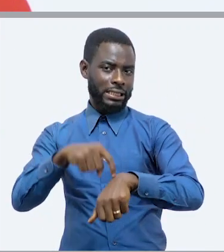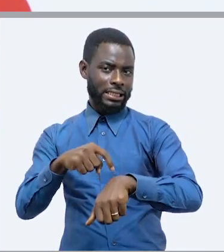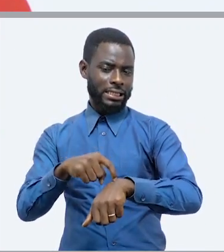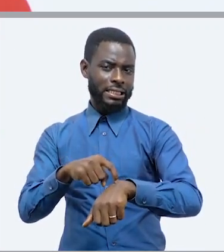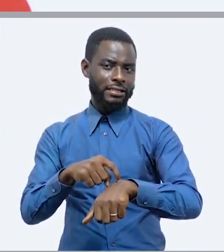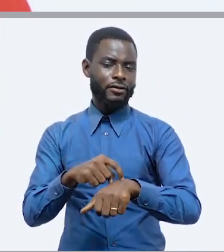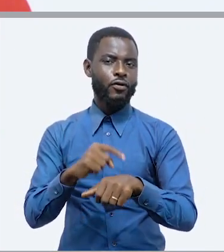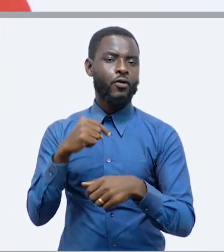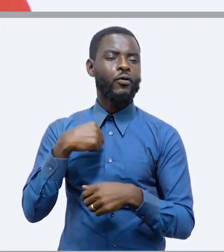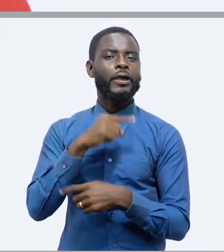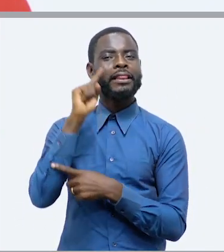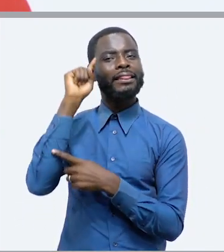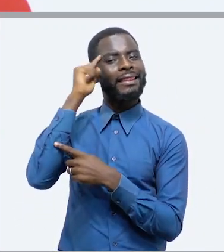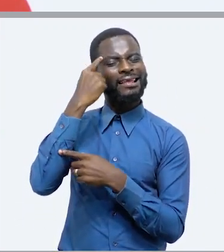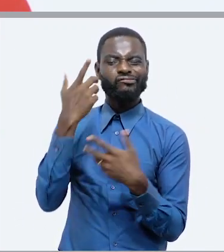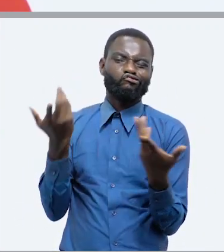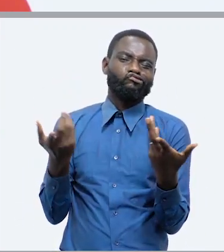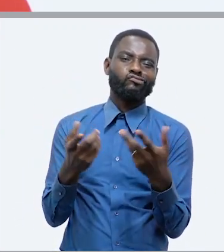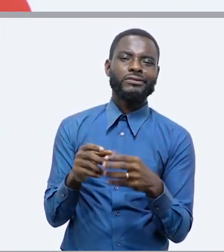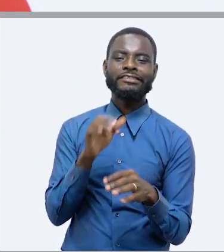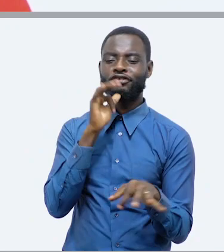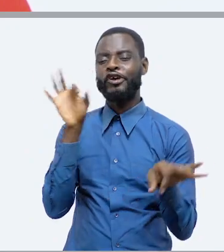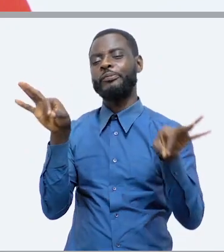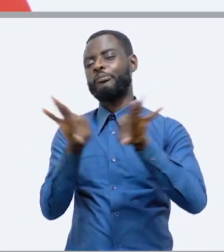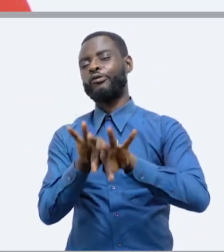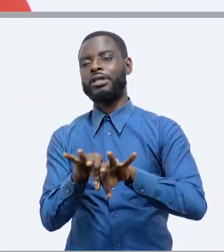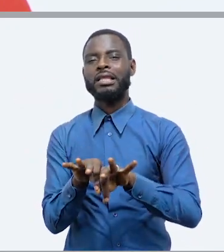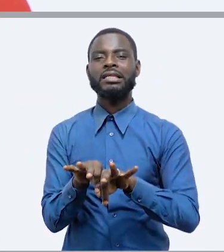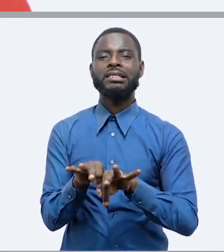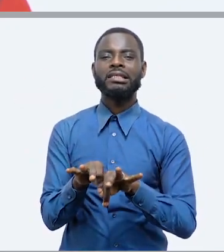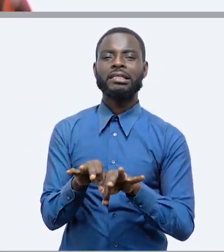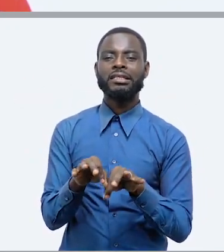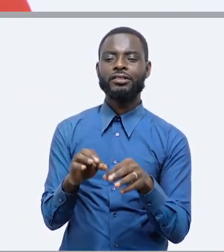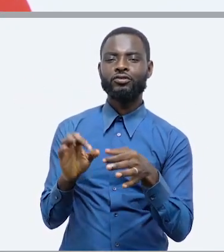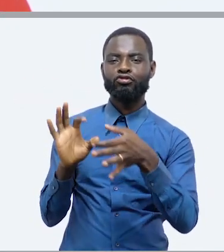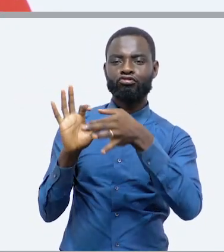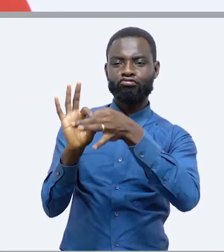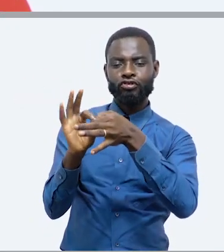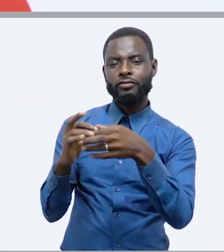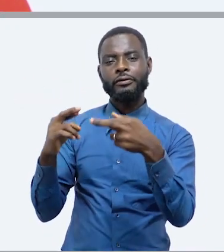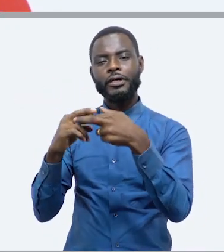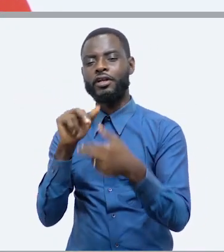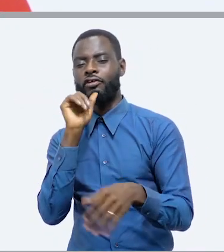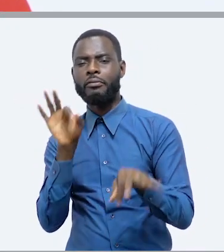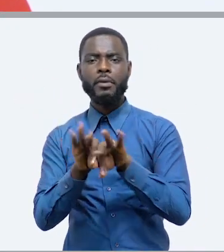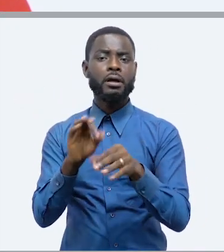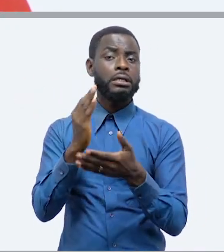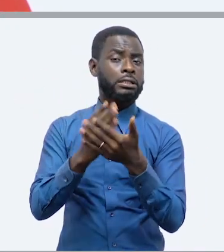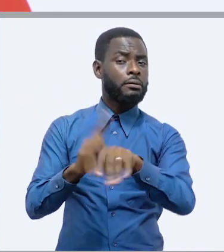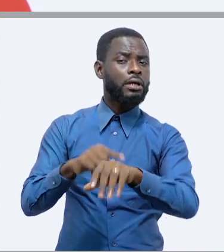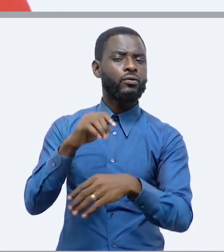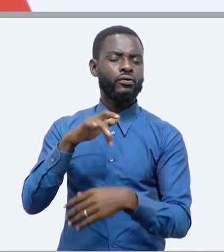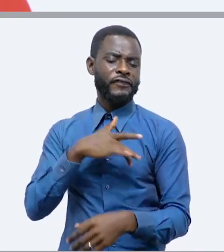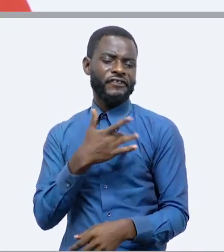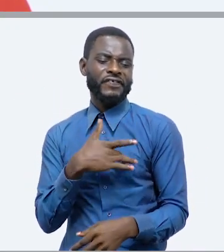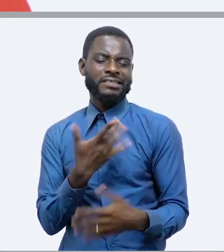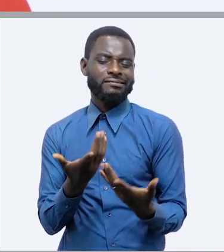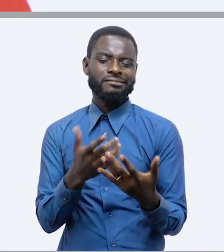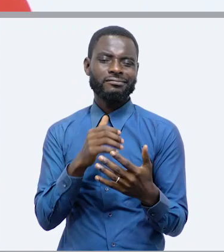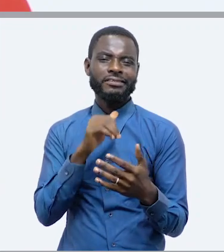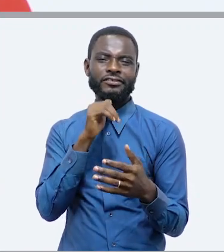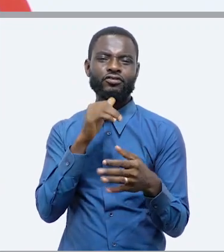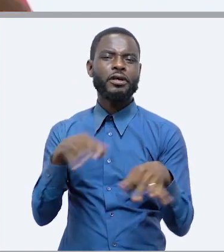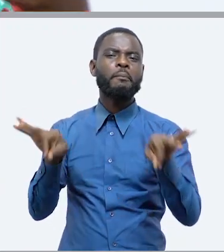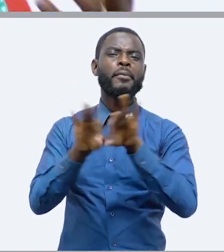yo neke network shramo ne. Ya ni be ni ko mumo ni bi ahie. Ashe mashine banye awami.